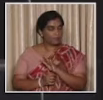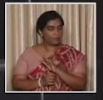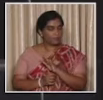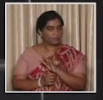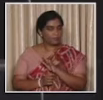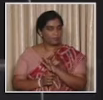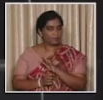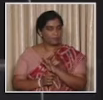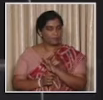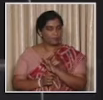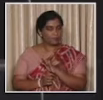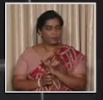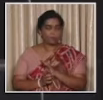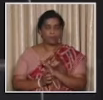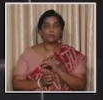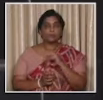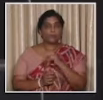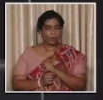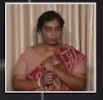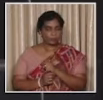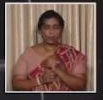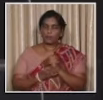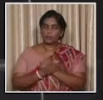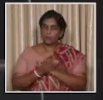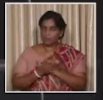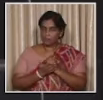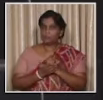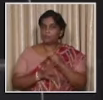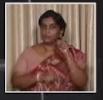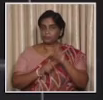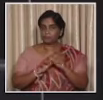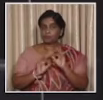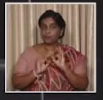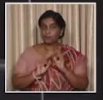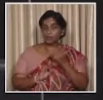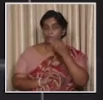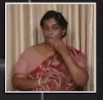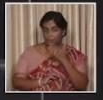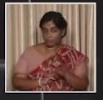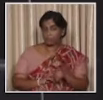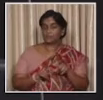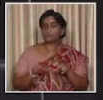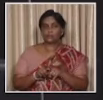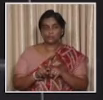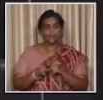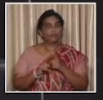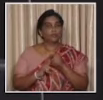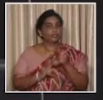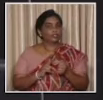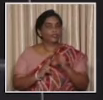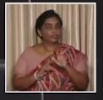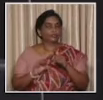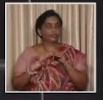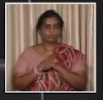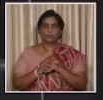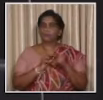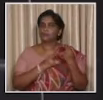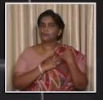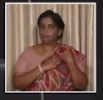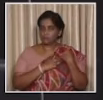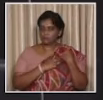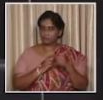නොදයිස ඕල් වෙරි කොලිෆයිඩ් එන්ජිනියර්ස් හූ හෝල් දීස් පොසිෂන්ස් නව් වට හස් හැපන්ඩ්